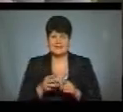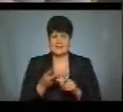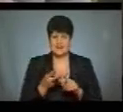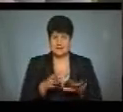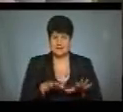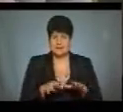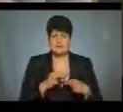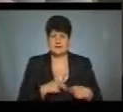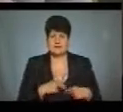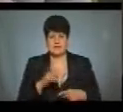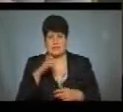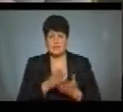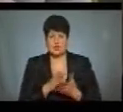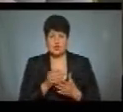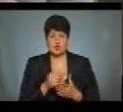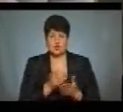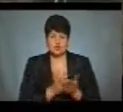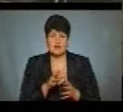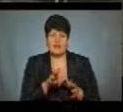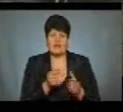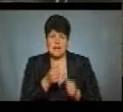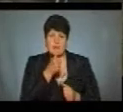працівники Держпродспоживслужби взяли проби води.